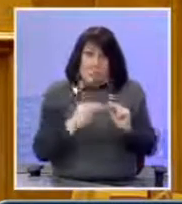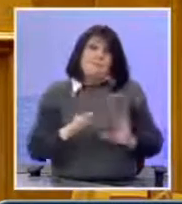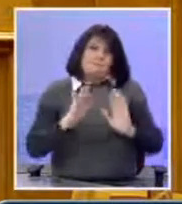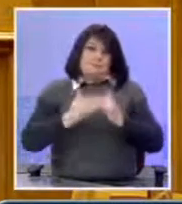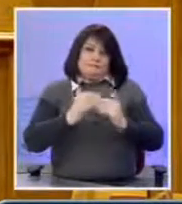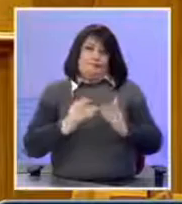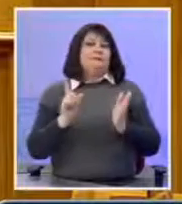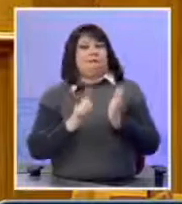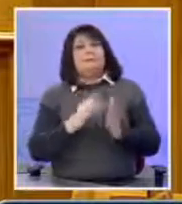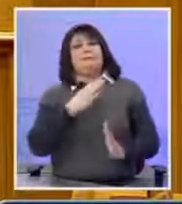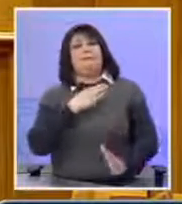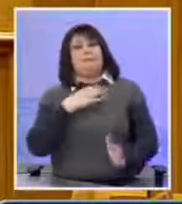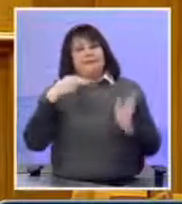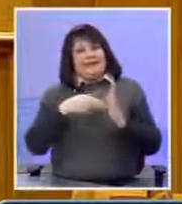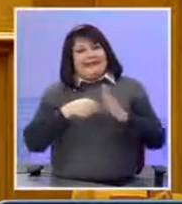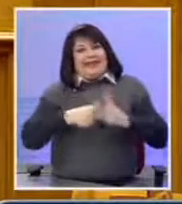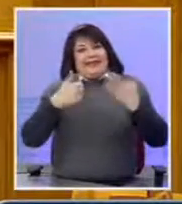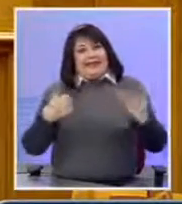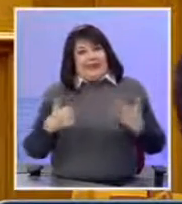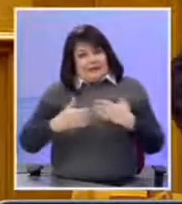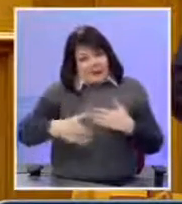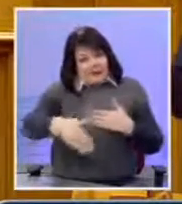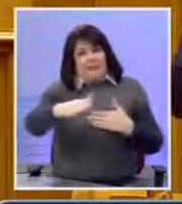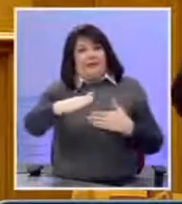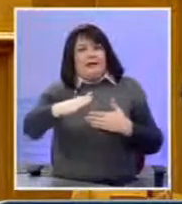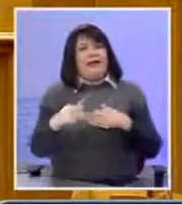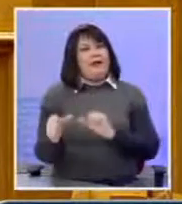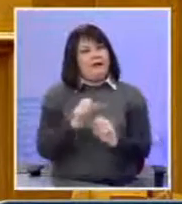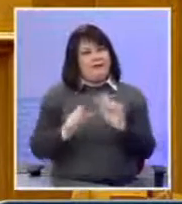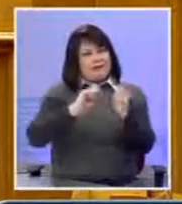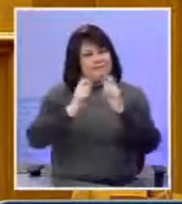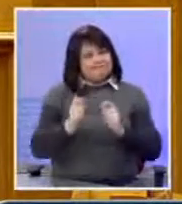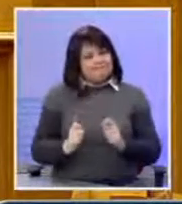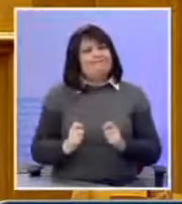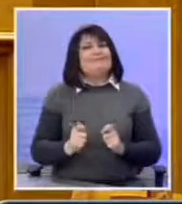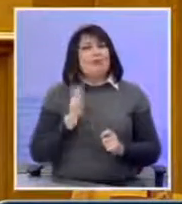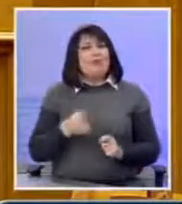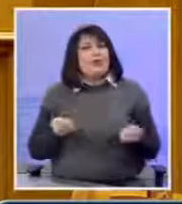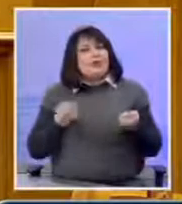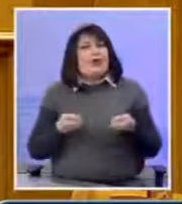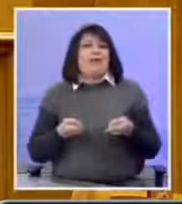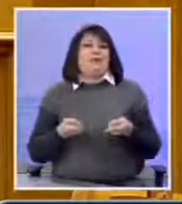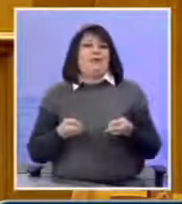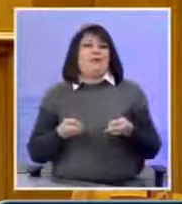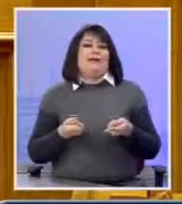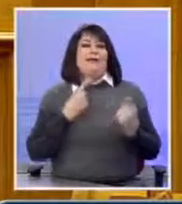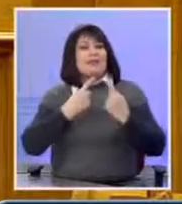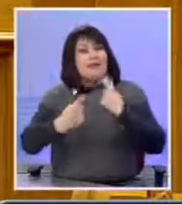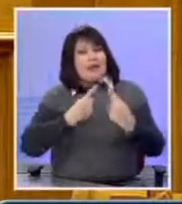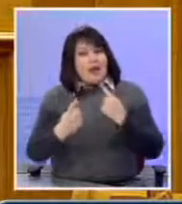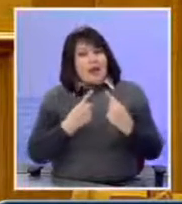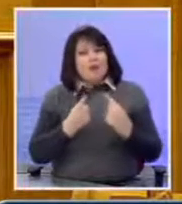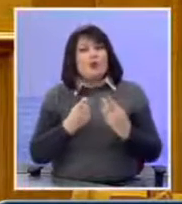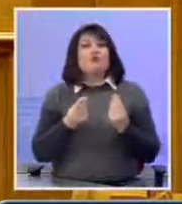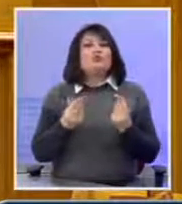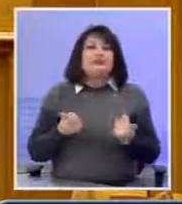είναι ανάγκη μέσα στο 2016 να υπάρχουν εκείνες οι θεσμικές αλλαγές, να υπάρχει ένας τέτοιος διάλογος και μια τέτοια